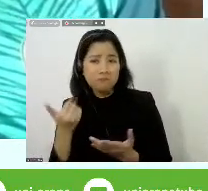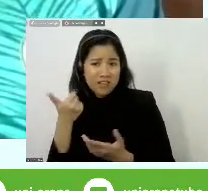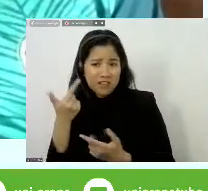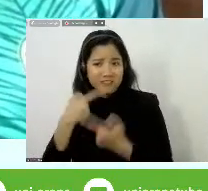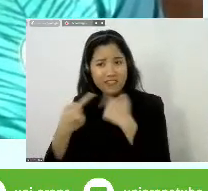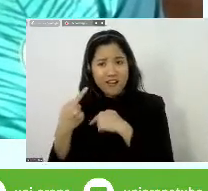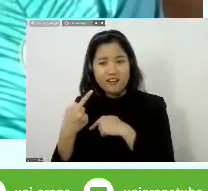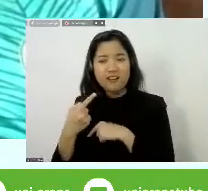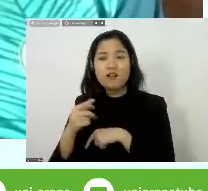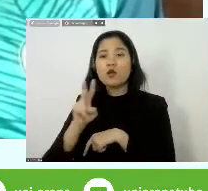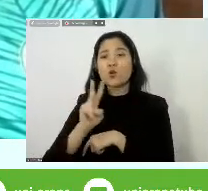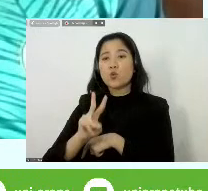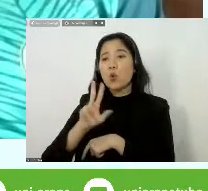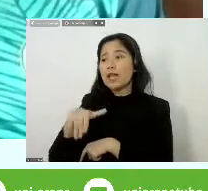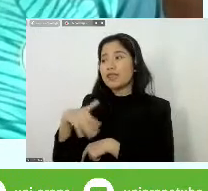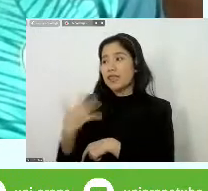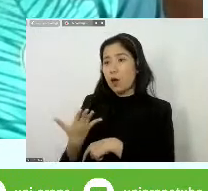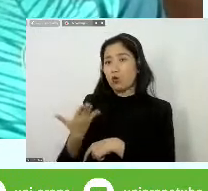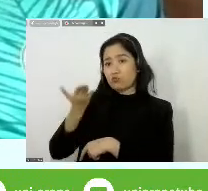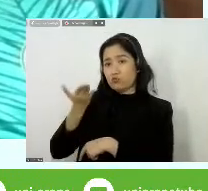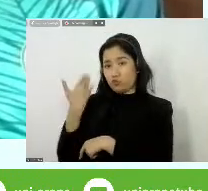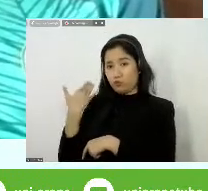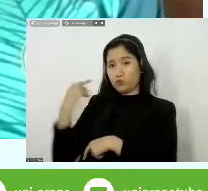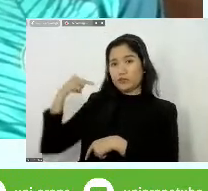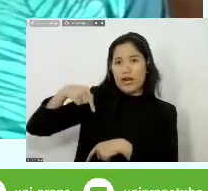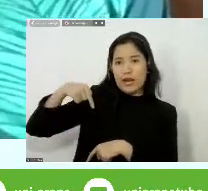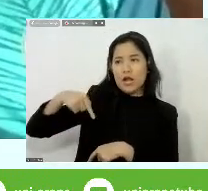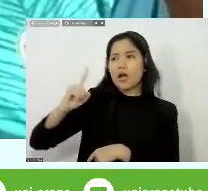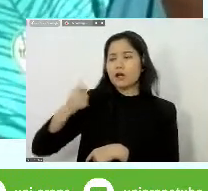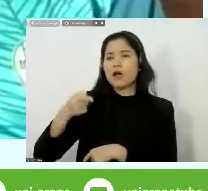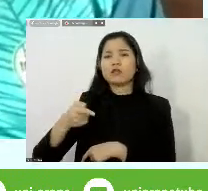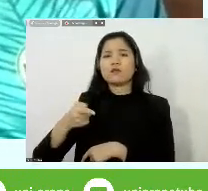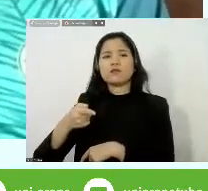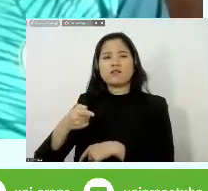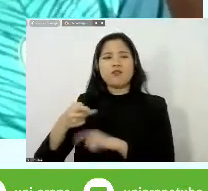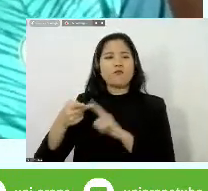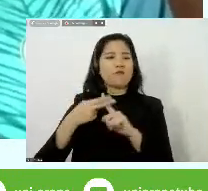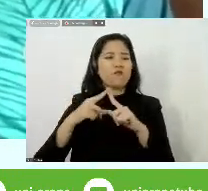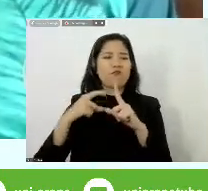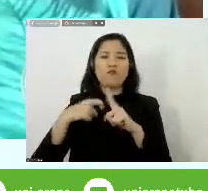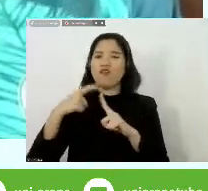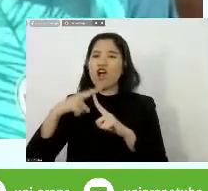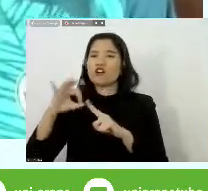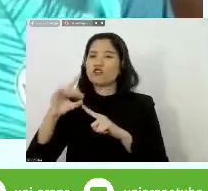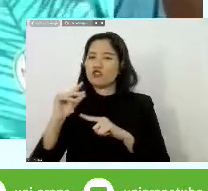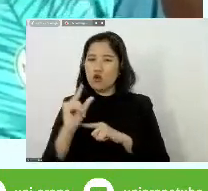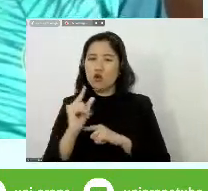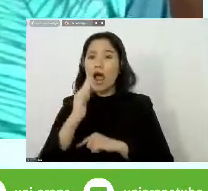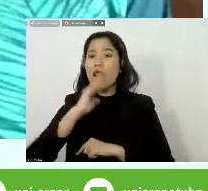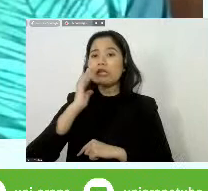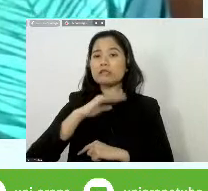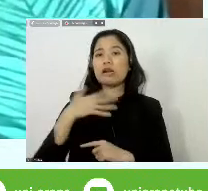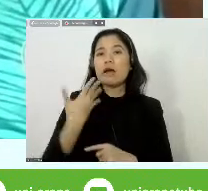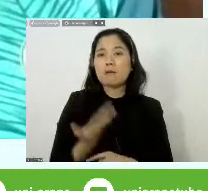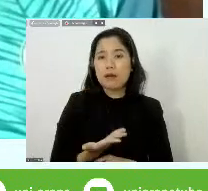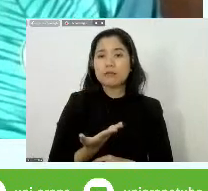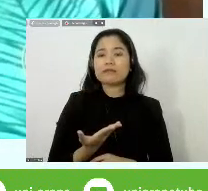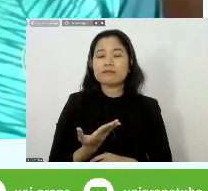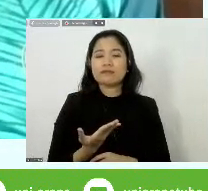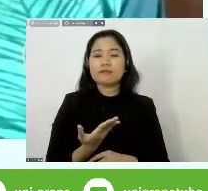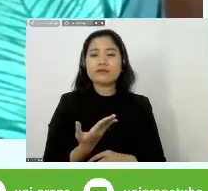kalau dua tahun terakhir ini harus diakui faktor penentuan faktor penentu ya faktor pencetus faktor pencetus adalah